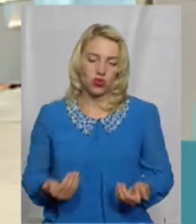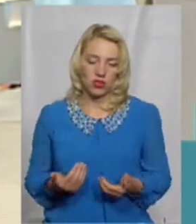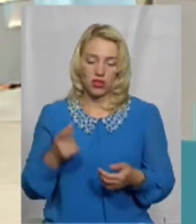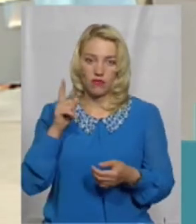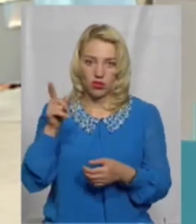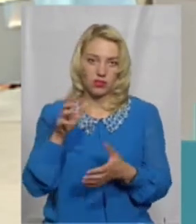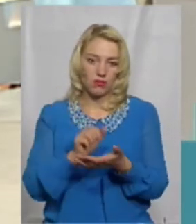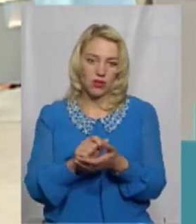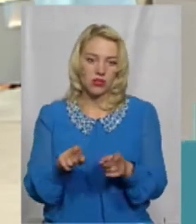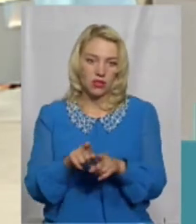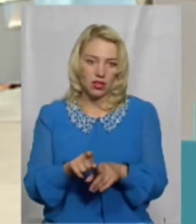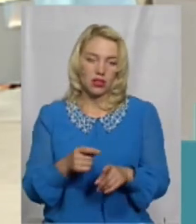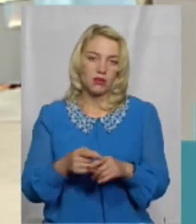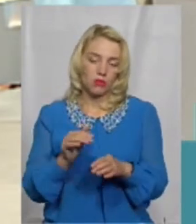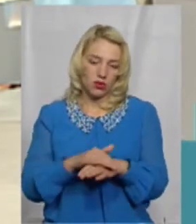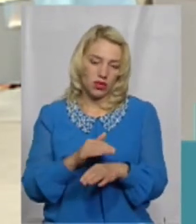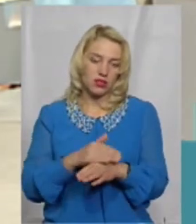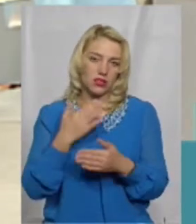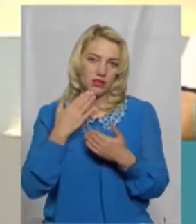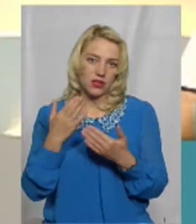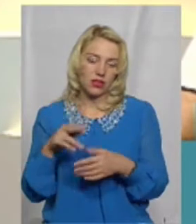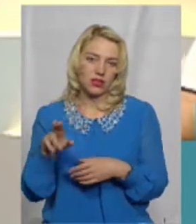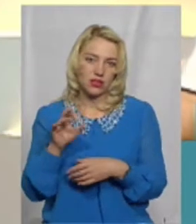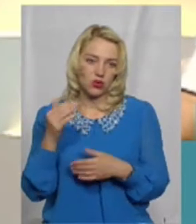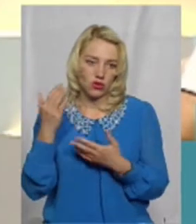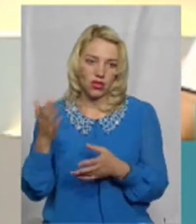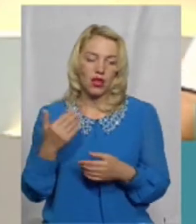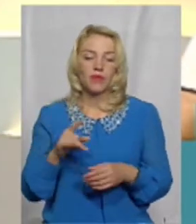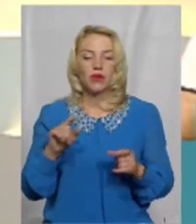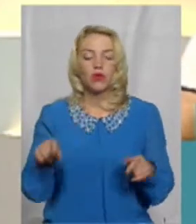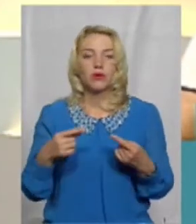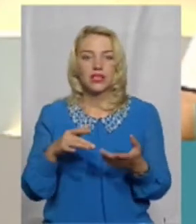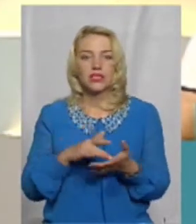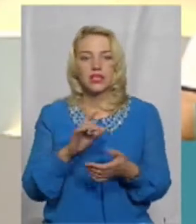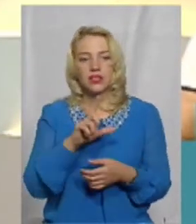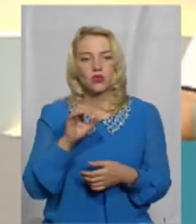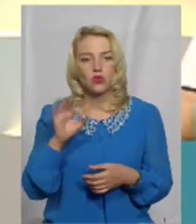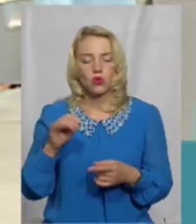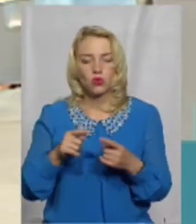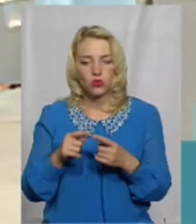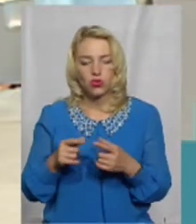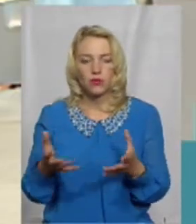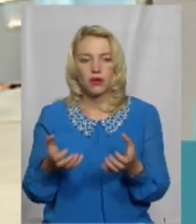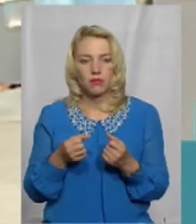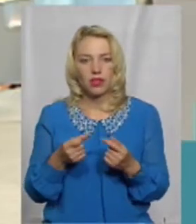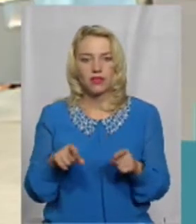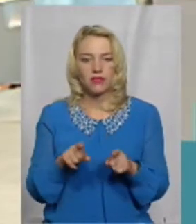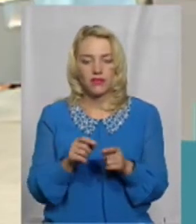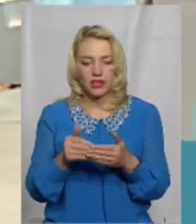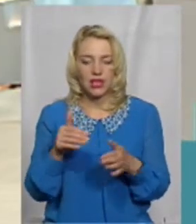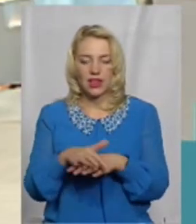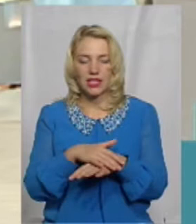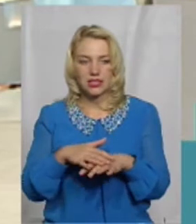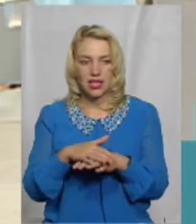ласка, звертайтесь до них. Але все ж таки, ви і у реабілітаційному центрі, і у «Зоокуточку», ви займаєтесь тим, що приймаєте, скажімо так, від